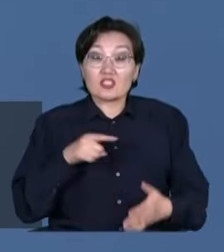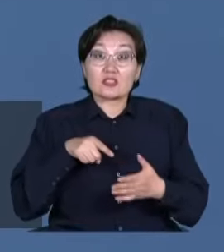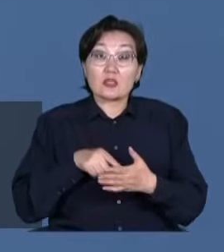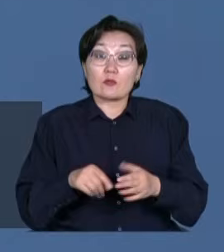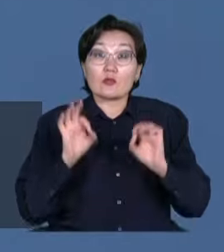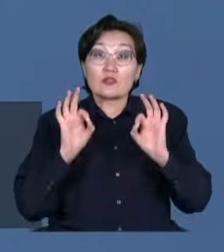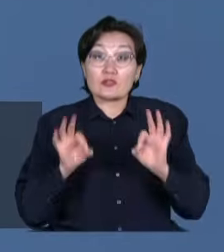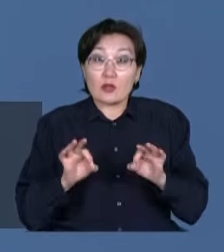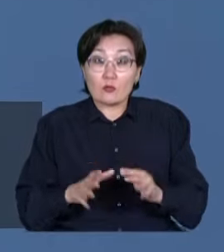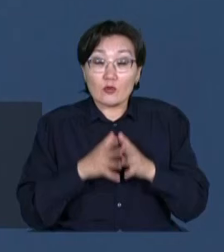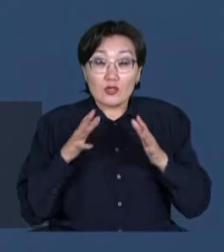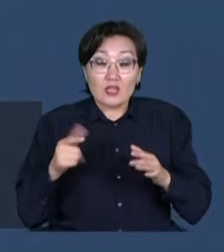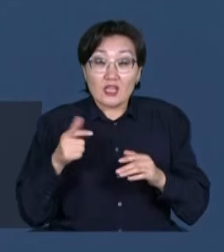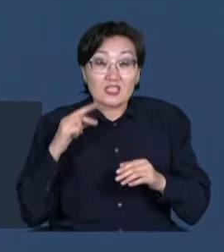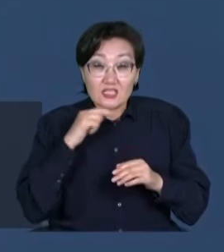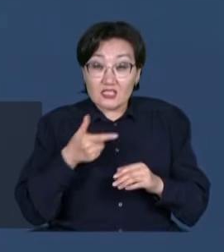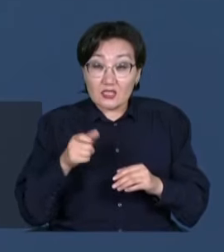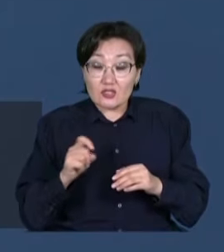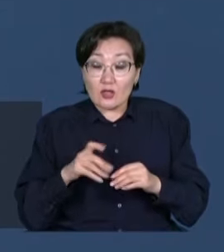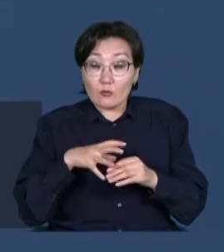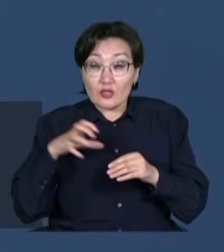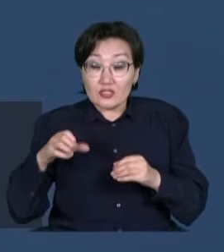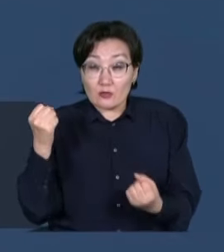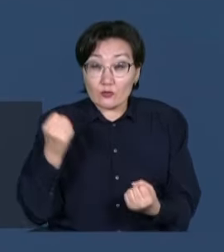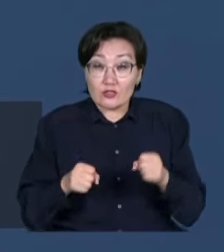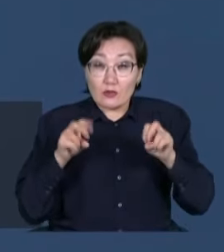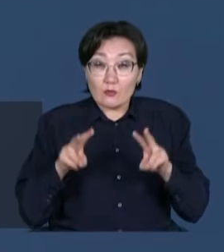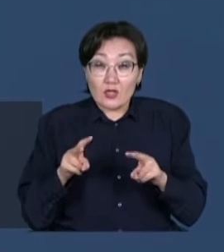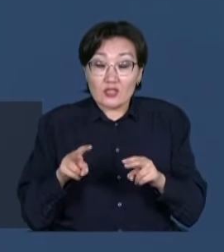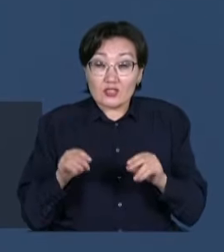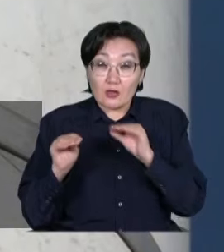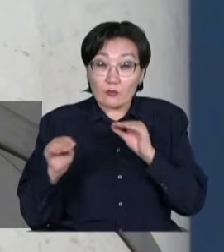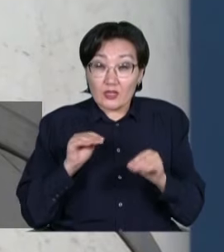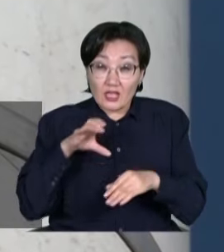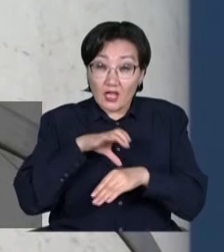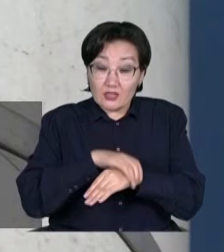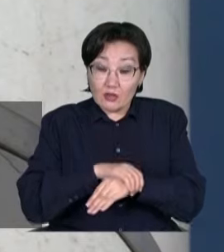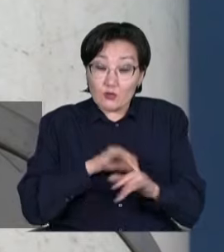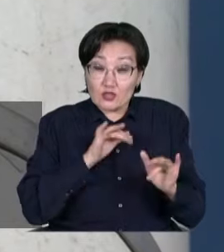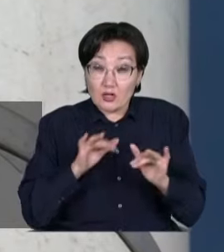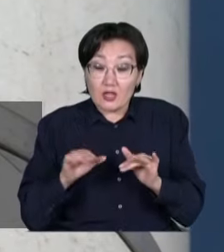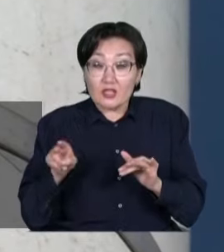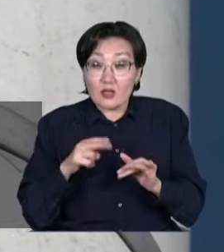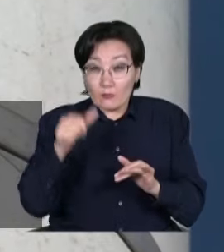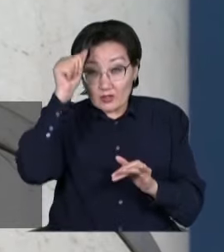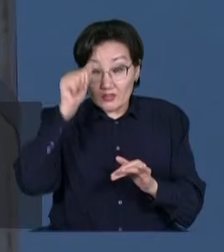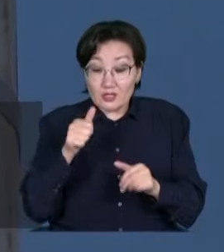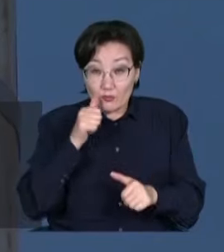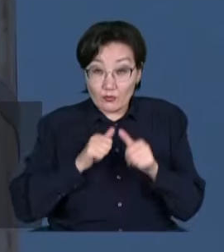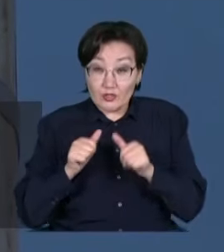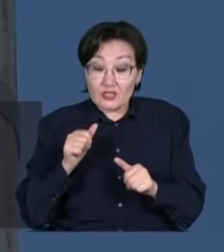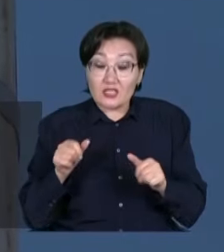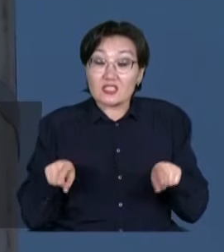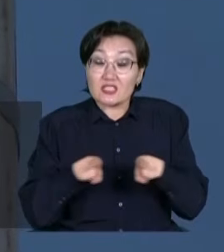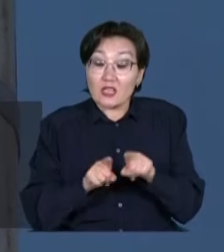Мегаполисте нормадан көп зиян газ бен түтін шығаратын автомобильді арнайы құрал арқылы анықтау шарасы былтыр 90-да сынақ ретінде басталған. Ал